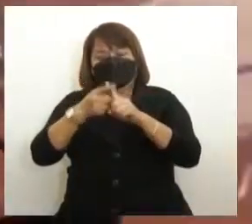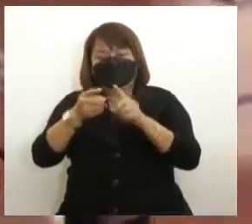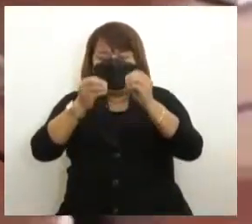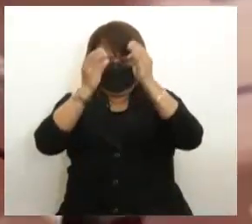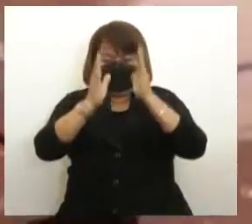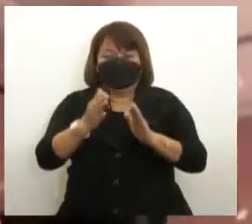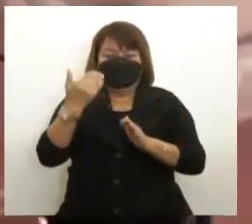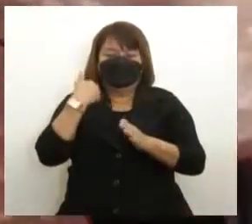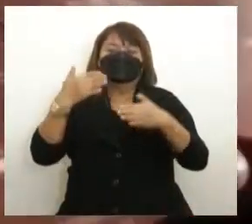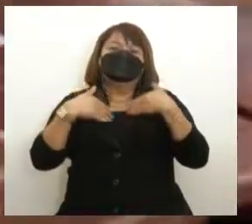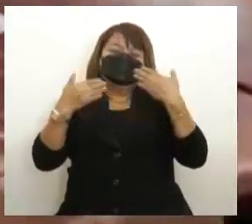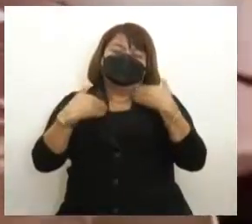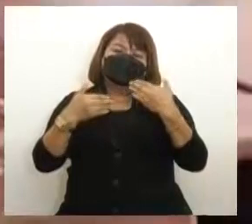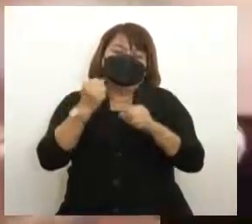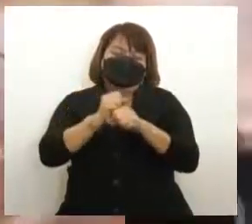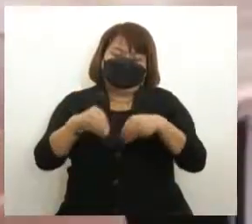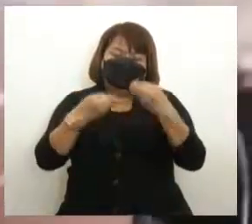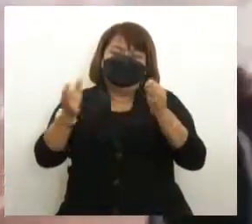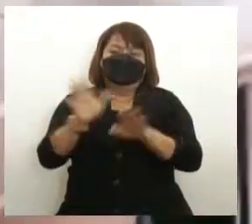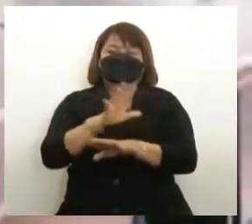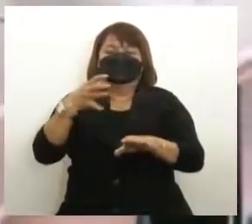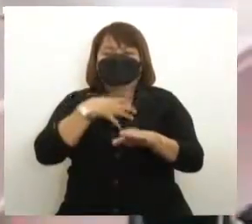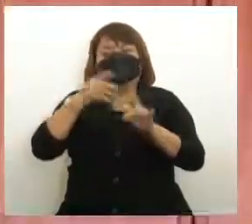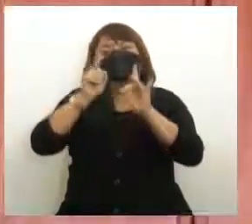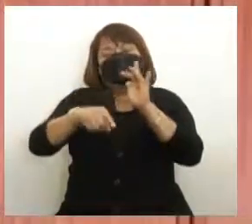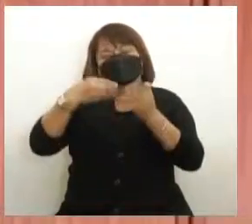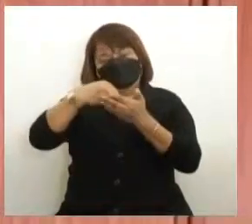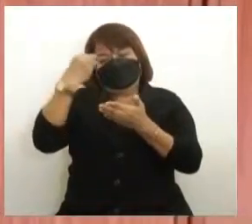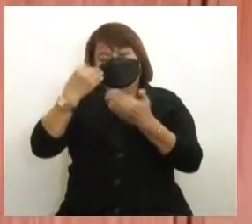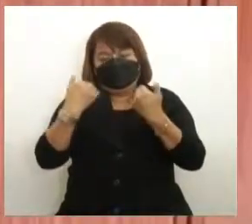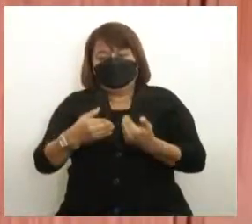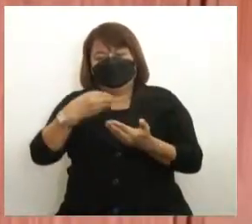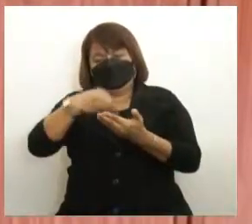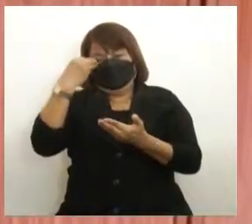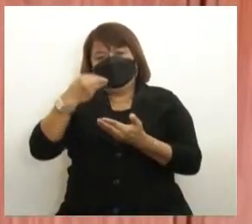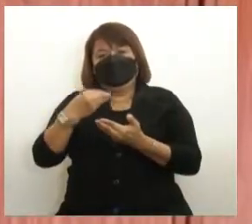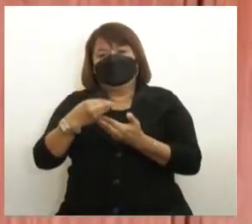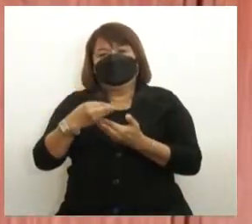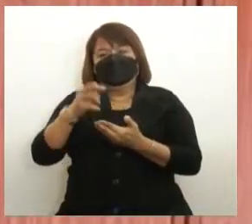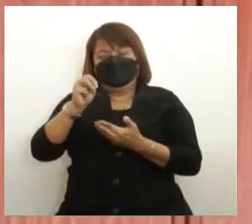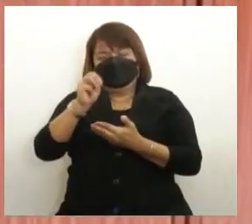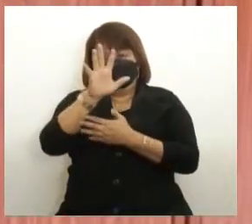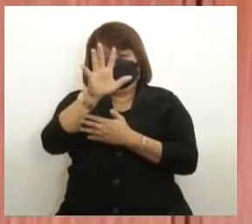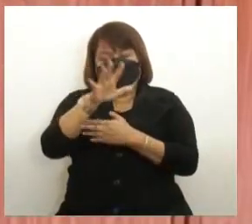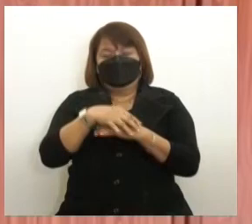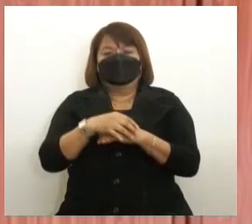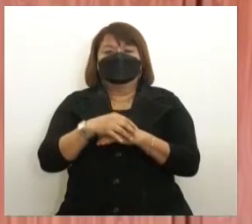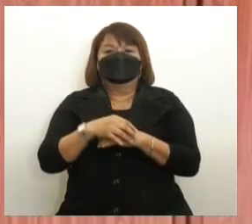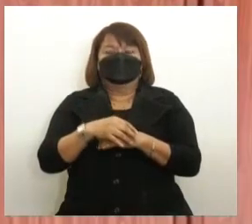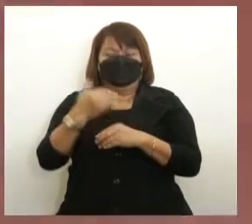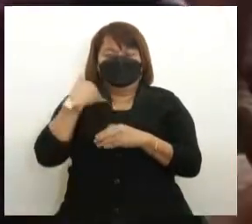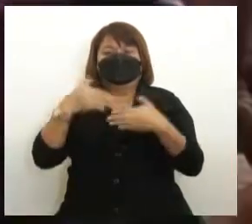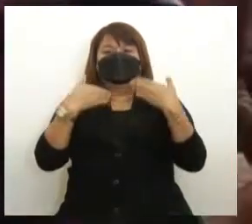อย่างมีความสุขทำให้ไม่อยากขาดเรียนและตอนนี้ก็เรียนอยู่ในระดับชั้นมัธยมศึกษาปีที่5อย่างมีความสุข